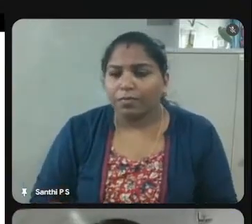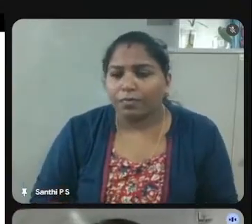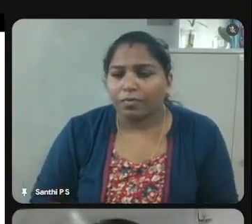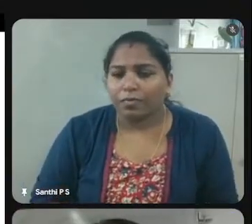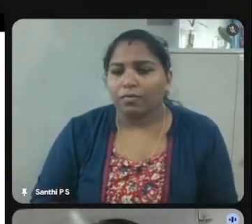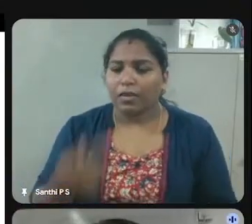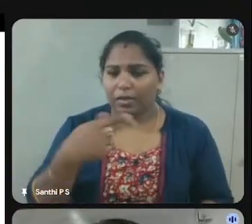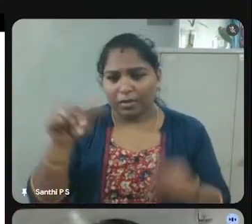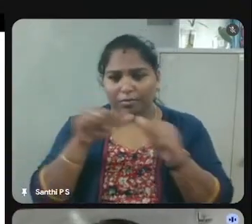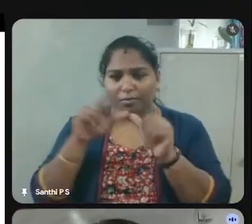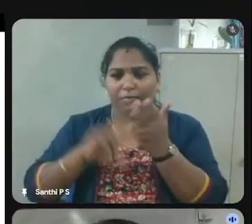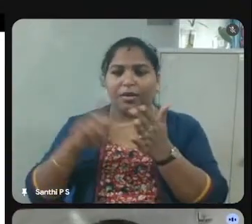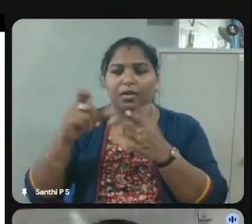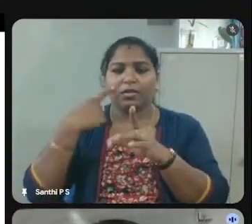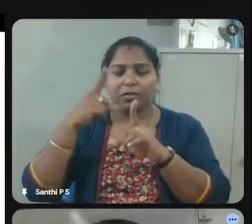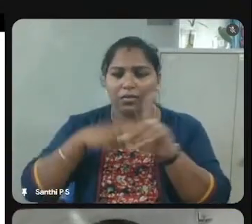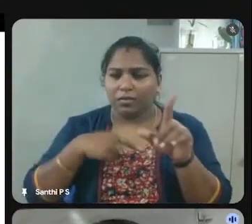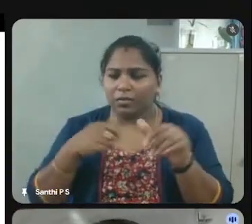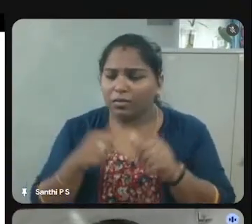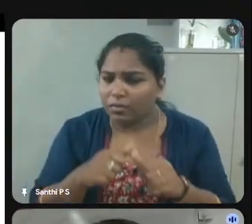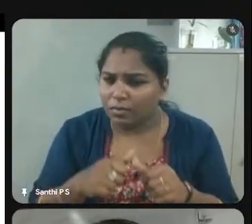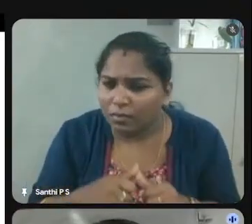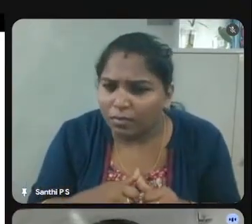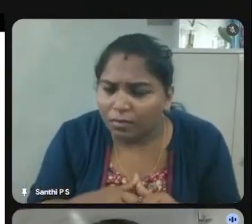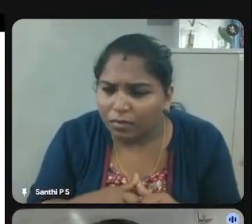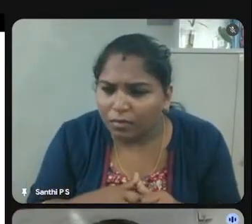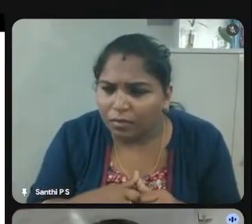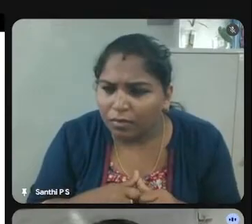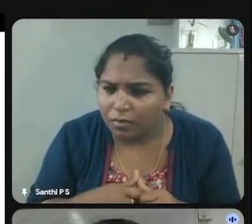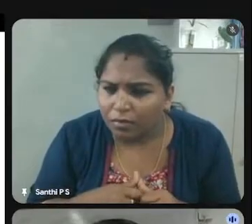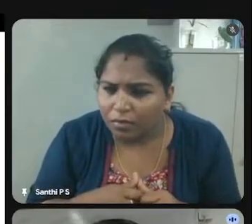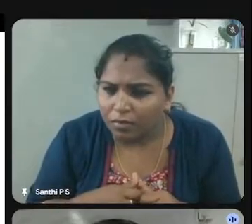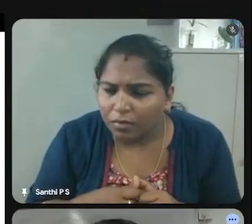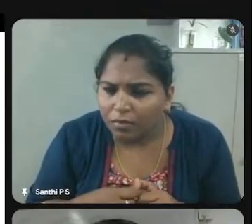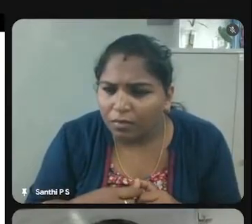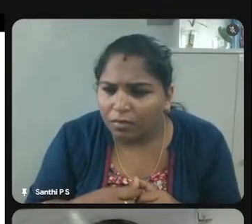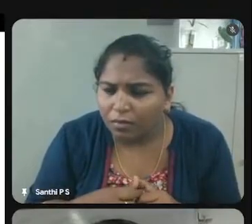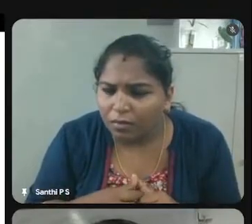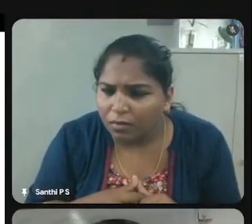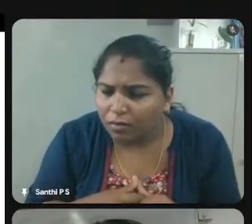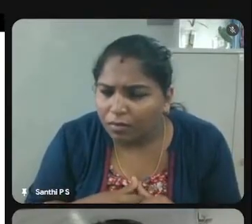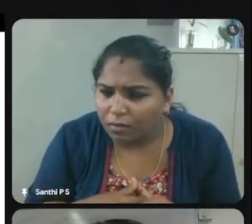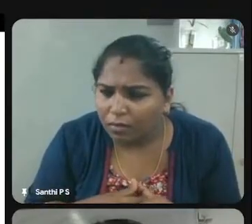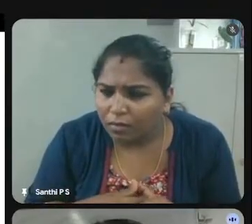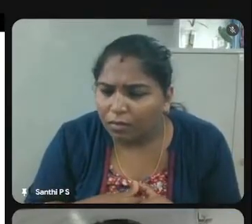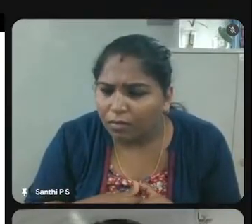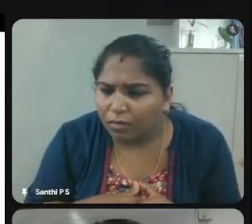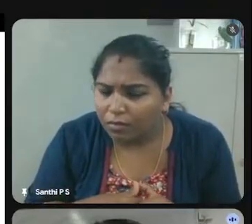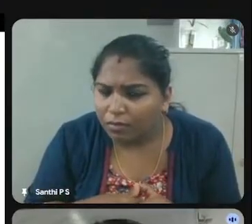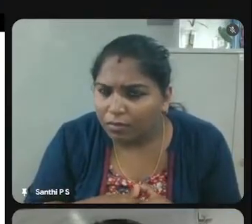എന്റെ ഒരു ആൻസി എന്നാണ്. ഞാൻ വയനാട്ടിൽ നിന്നാണ് ജോയിൻ ചെയ്തിട്ടുണ്ട്. എനിക്ക് അറിയാവുന്നത് ഇതേപോലെ ഒരു ഡിസേബിൾഡ് ആയിട്ടുള്ള